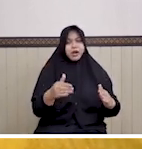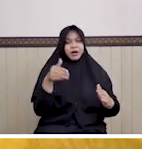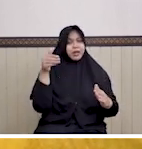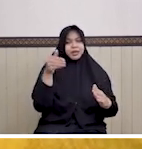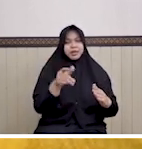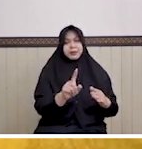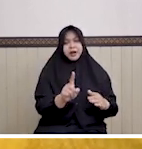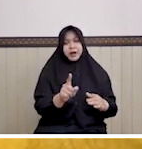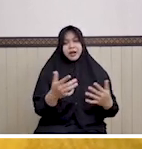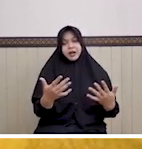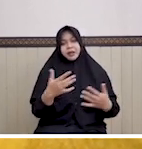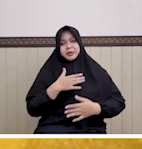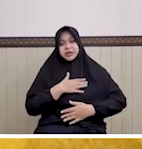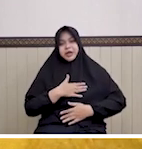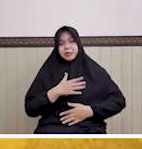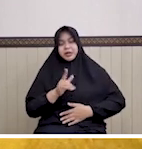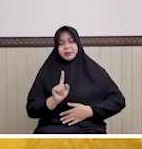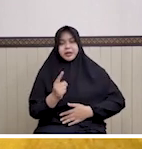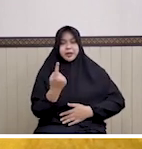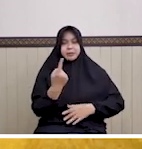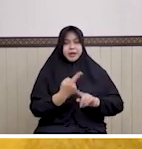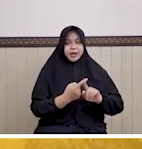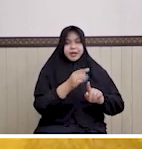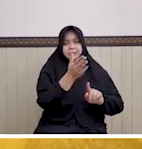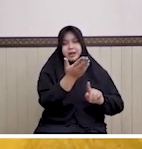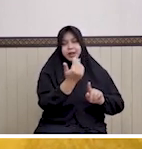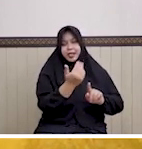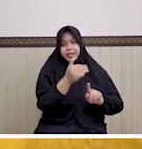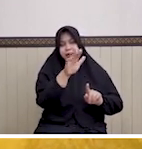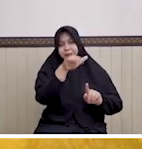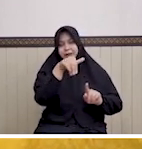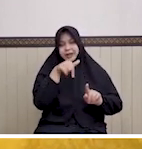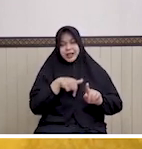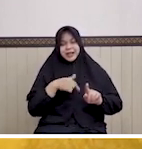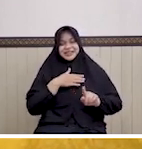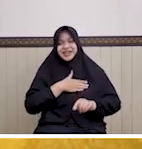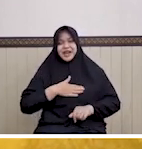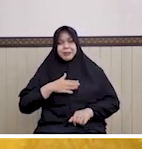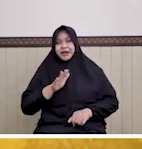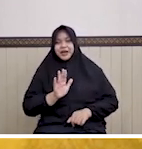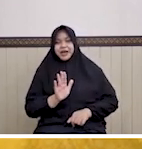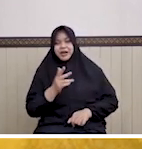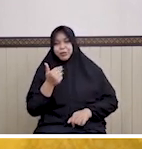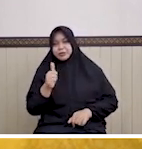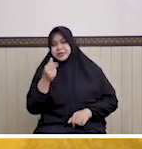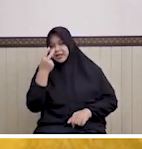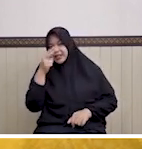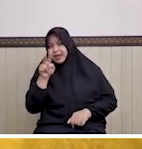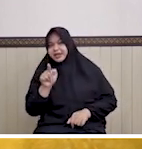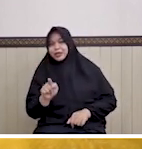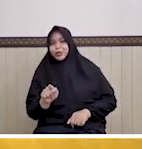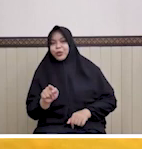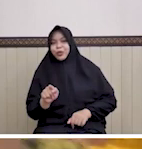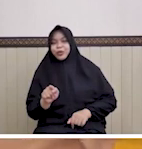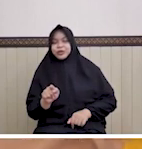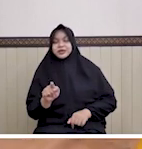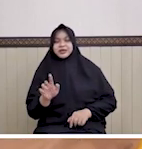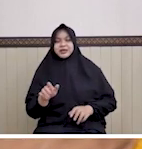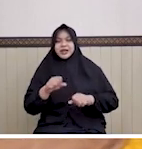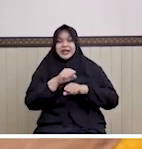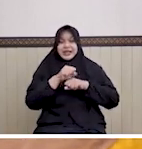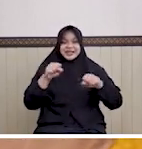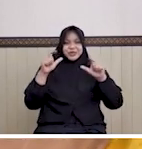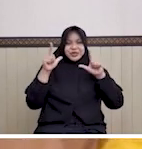mana yang lebih kadang pertama kali kita Panggil nyaman enggak kita bisa lihat dari situ dan